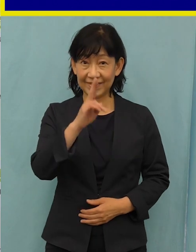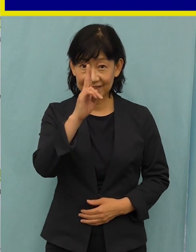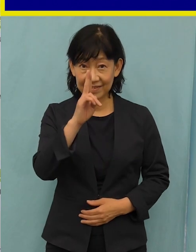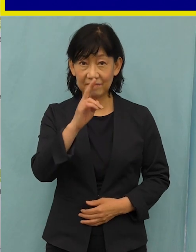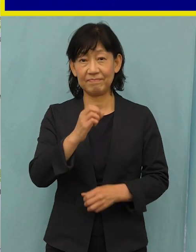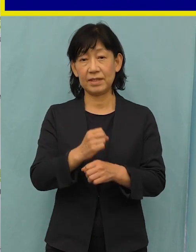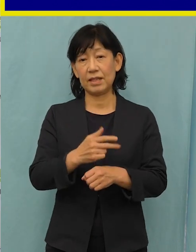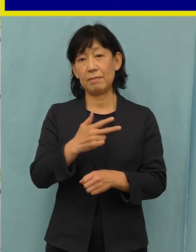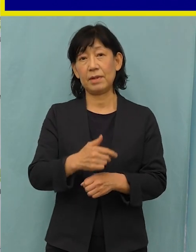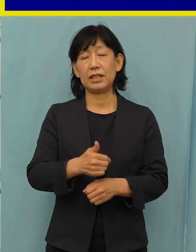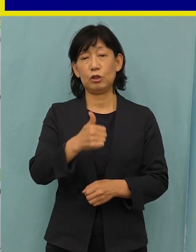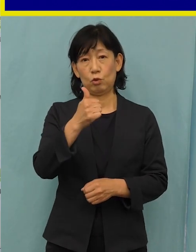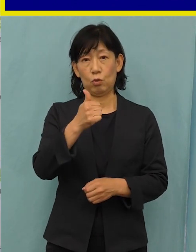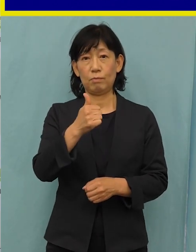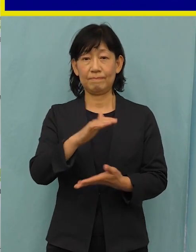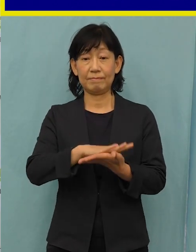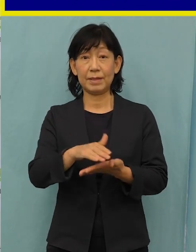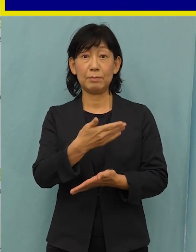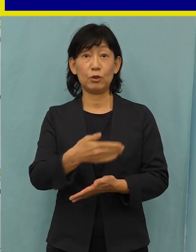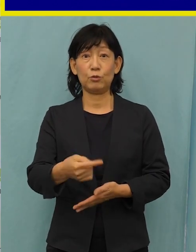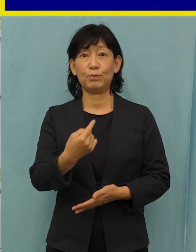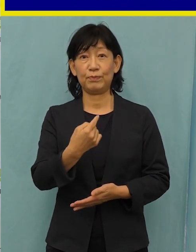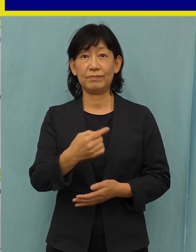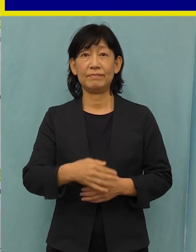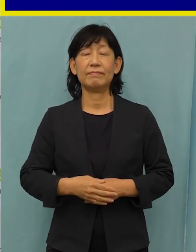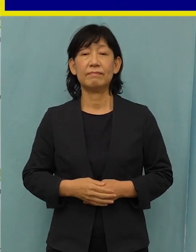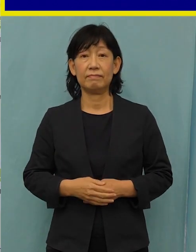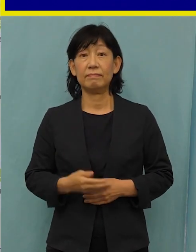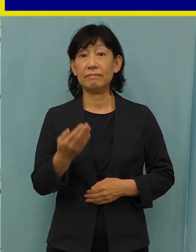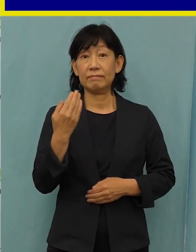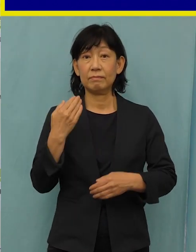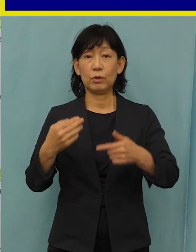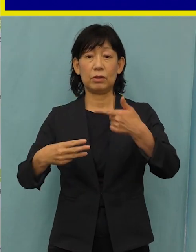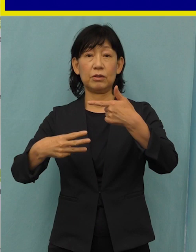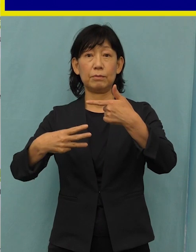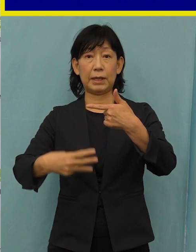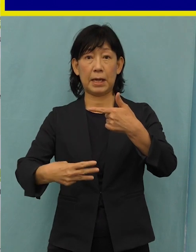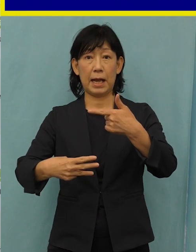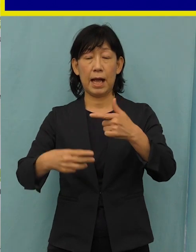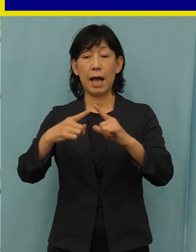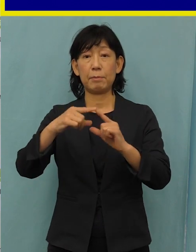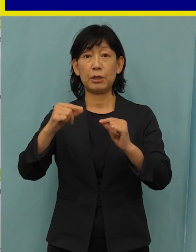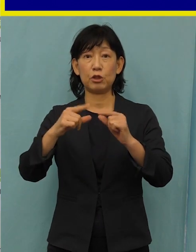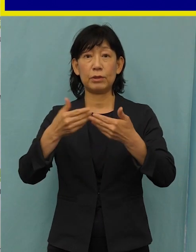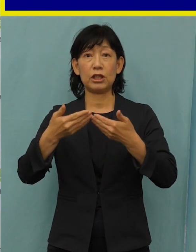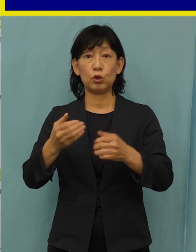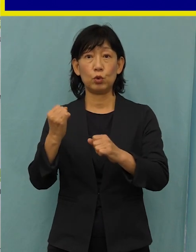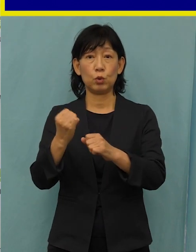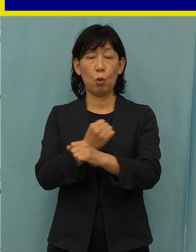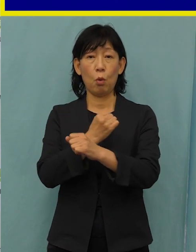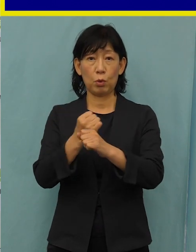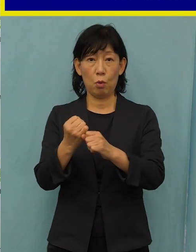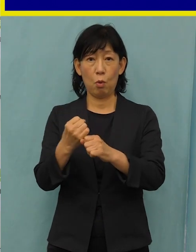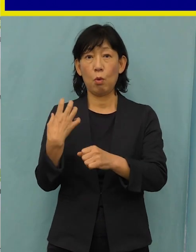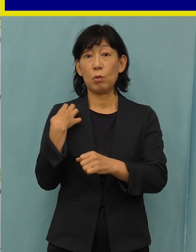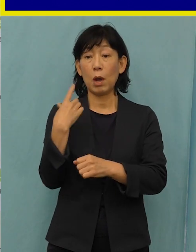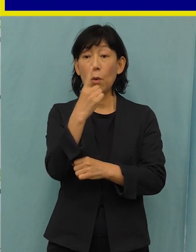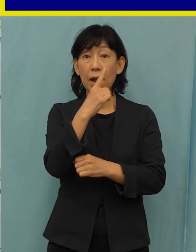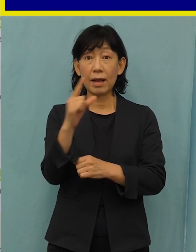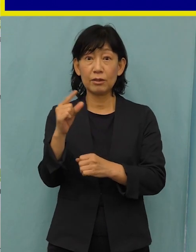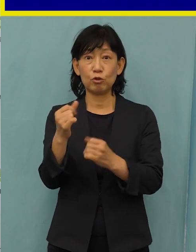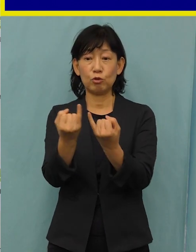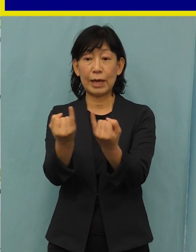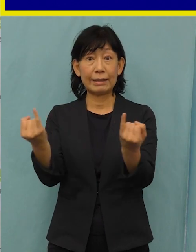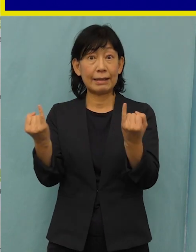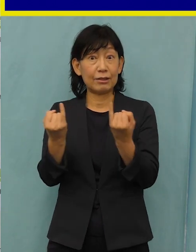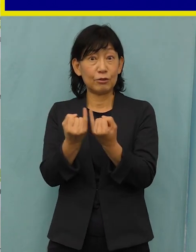皆さんこんにちは。埼玉市長の清水隼人です。6月3日三菱重工浦和レッズレディ